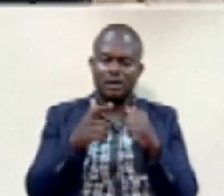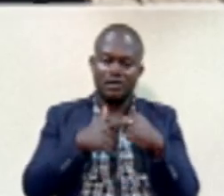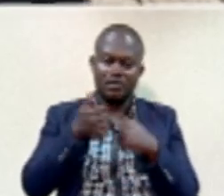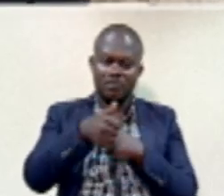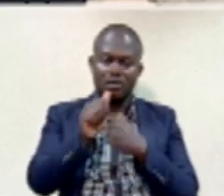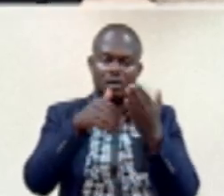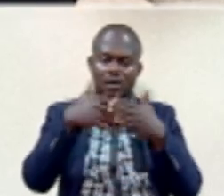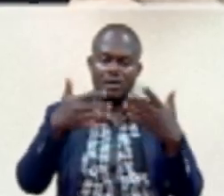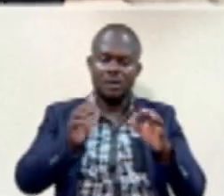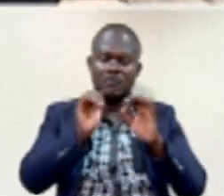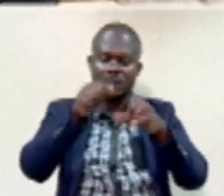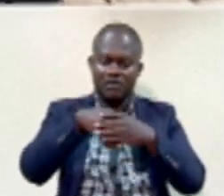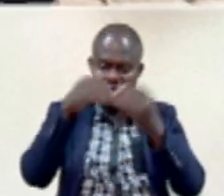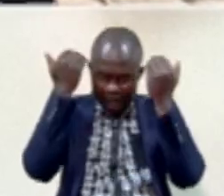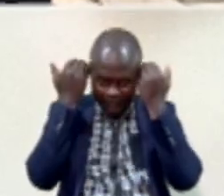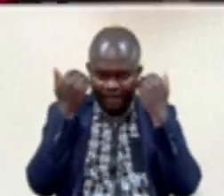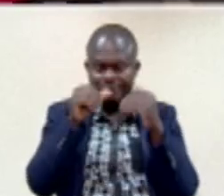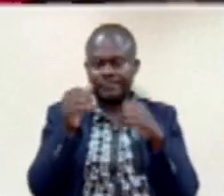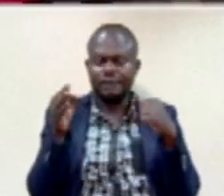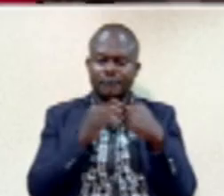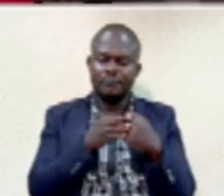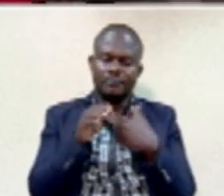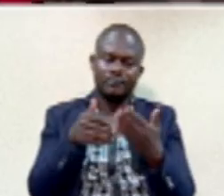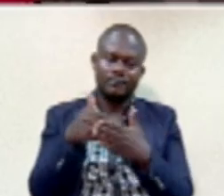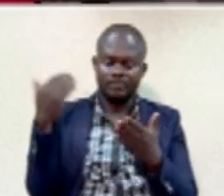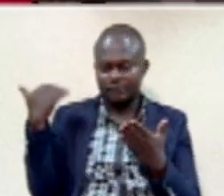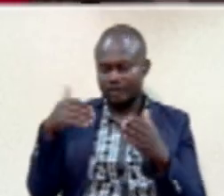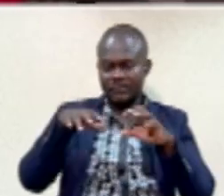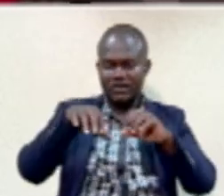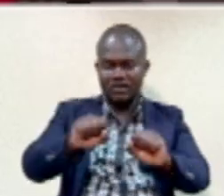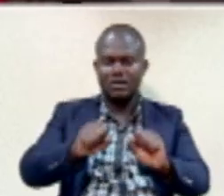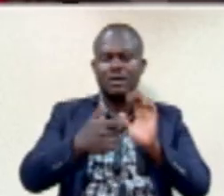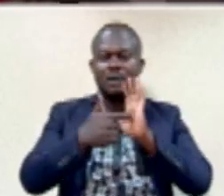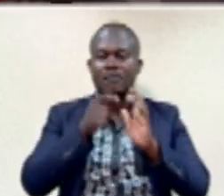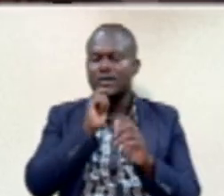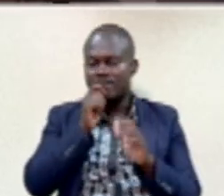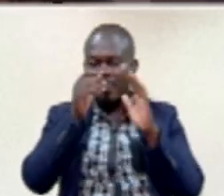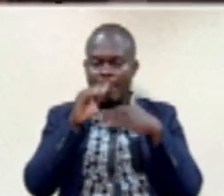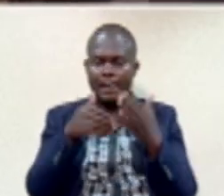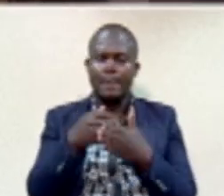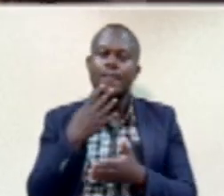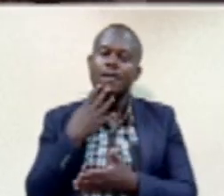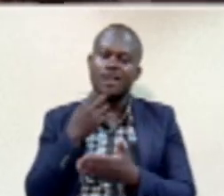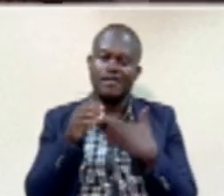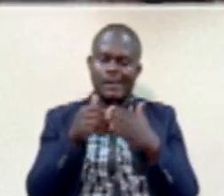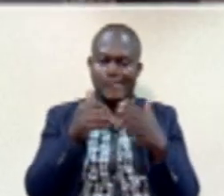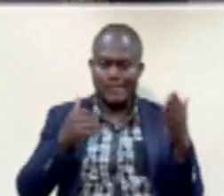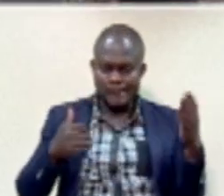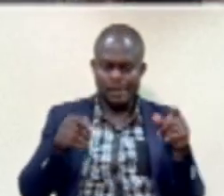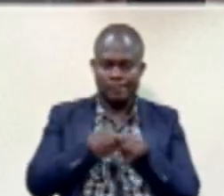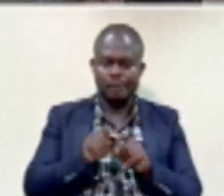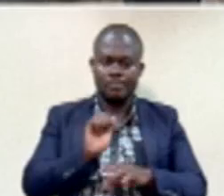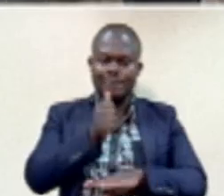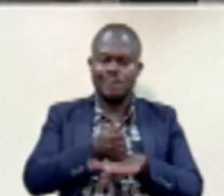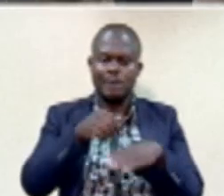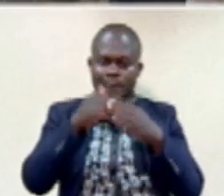bakaba baramaze kugezwa mu nkiko naho abandi 8 baherutse gufatwa bakaba beretswe itangazamakuru kuri uyu wa kane mbere y'uko nabo bagezwa